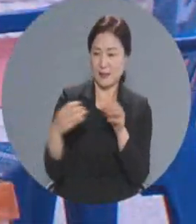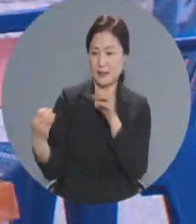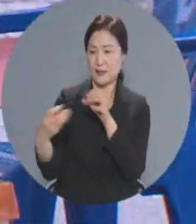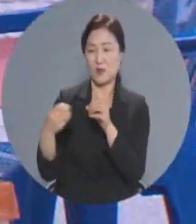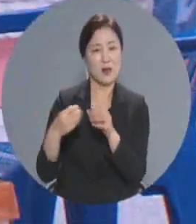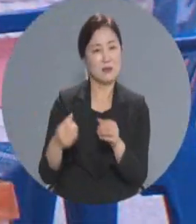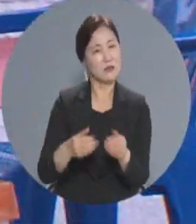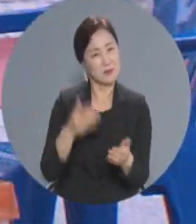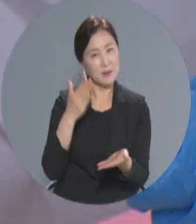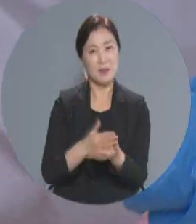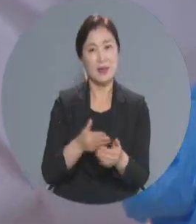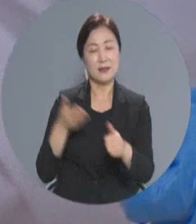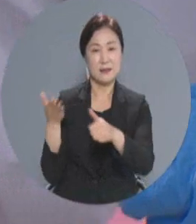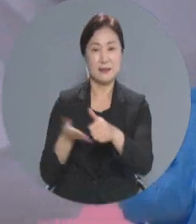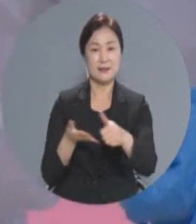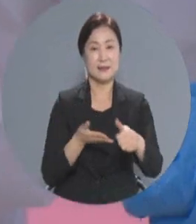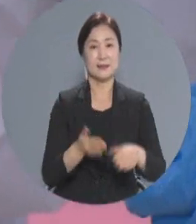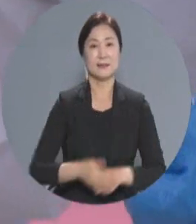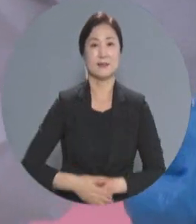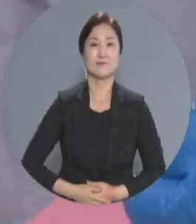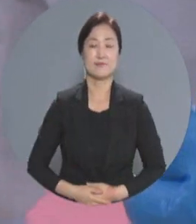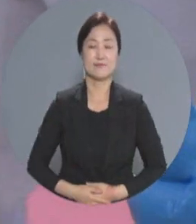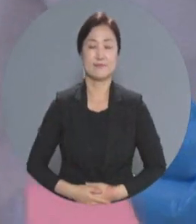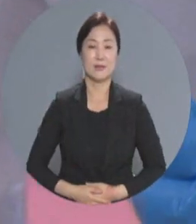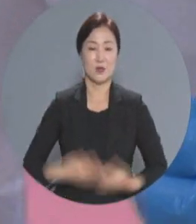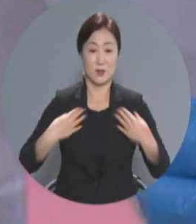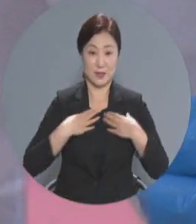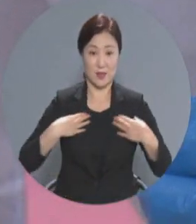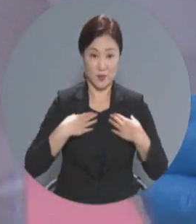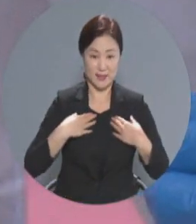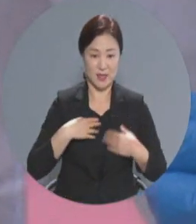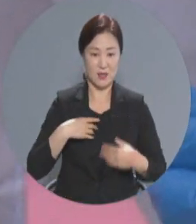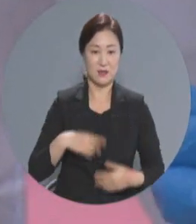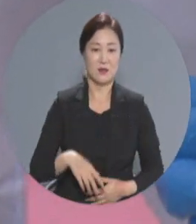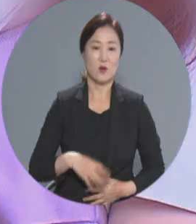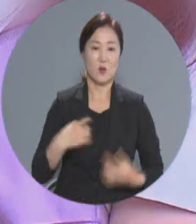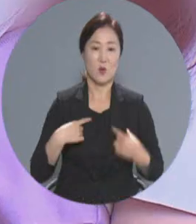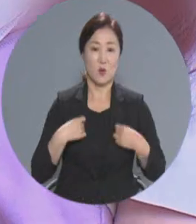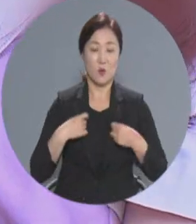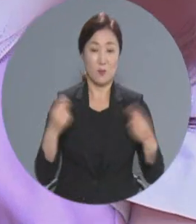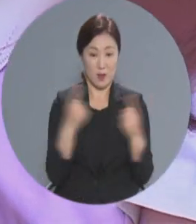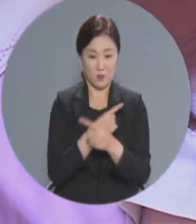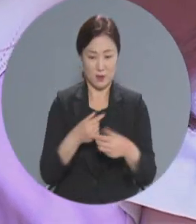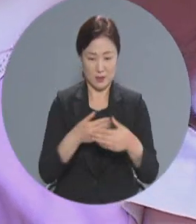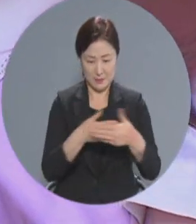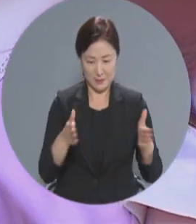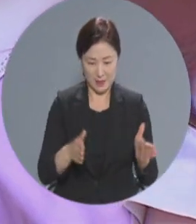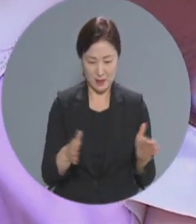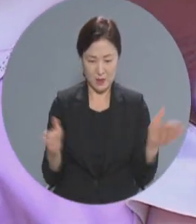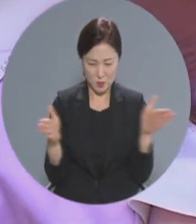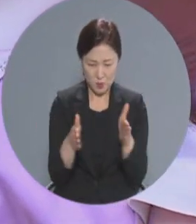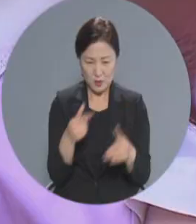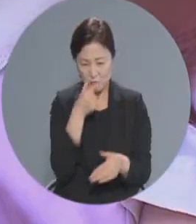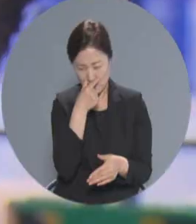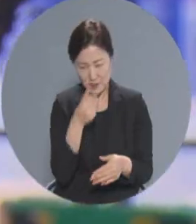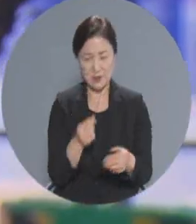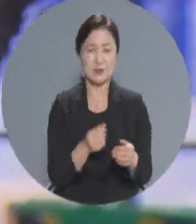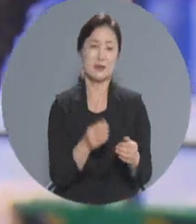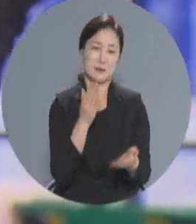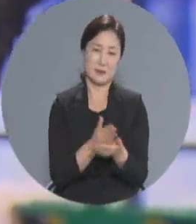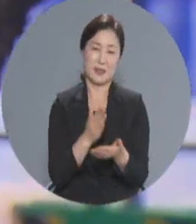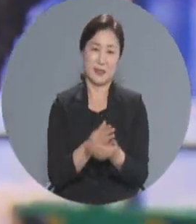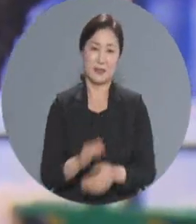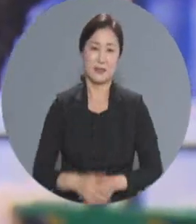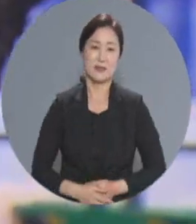건 자제해 줄 것을 당부했습니다. 또 샤워장이나 탈의실 등 밀폐된 환경은 가급적 피해야 감염 위험을 낮출